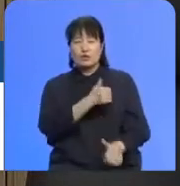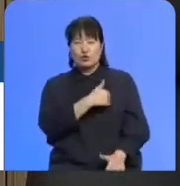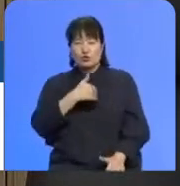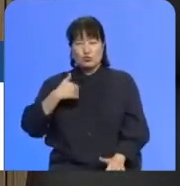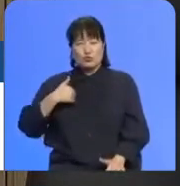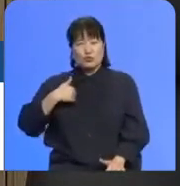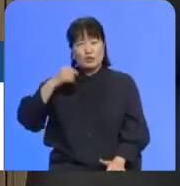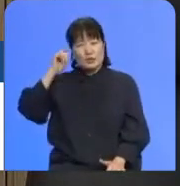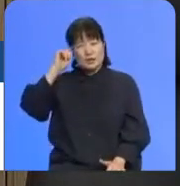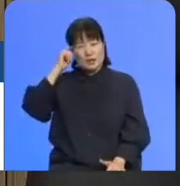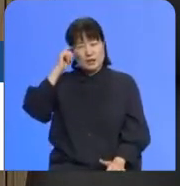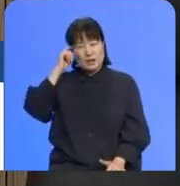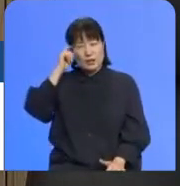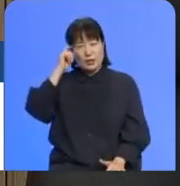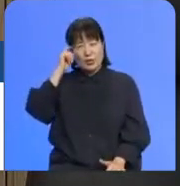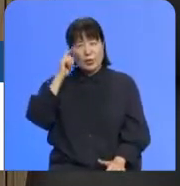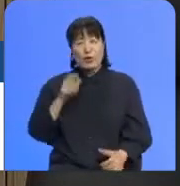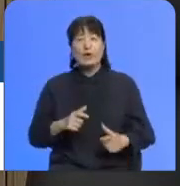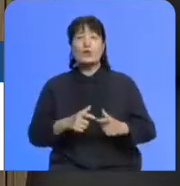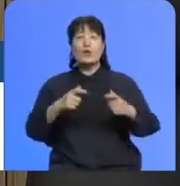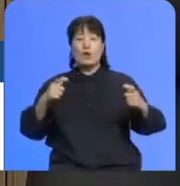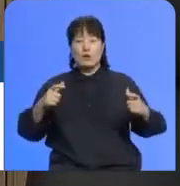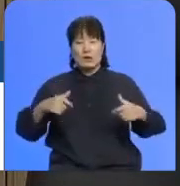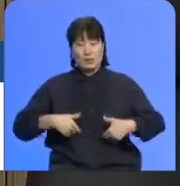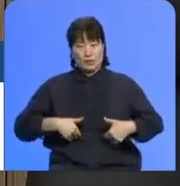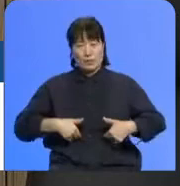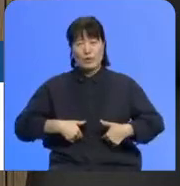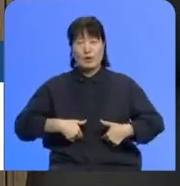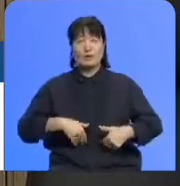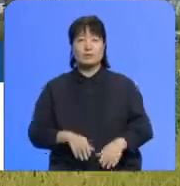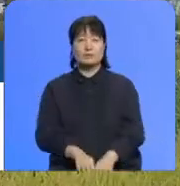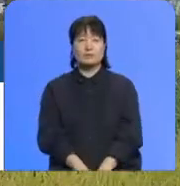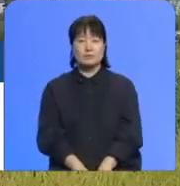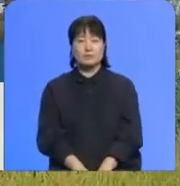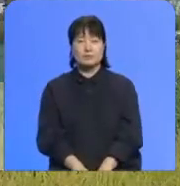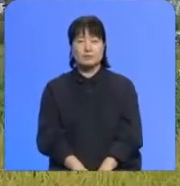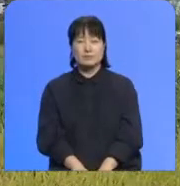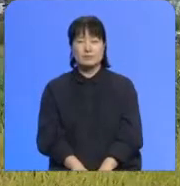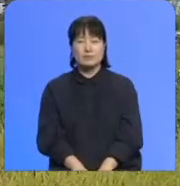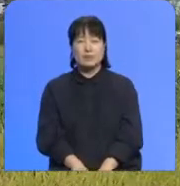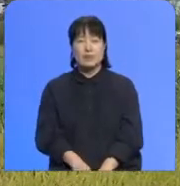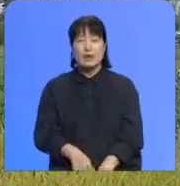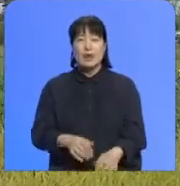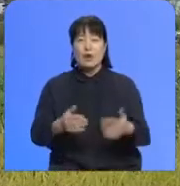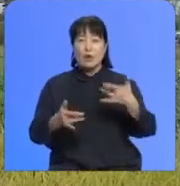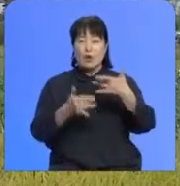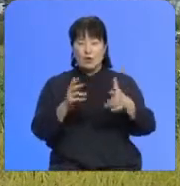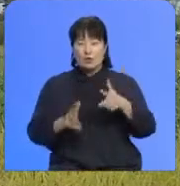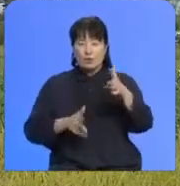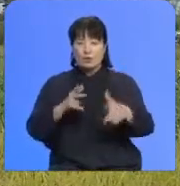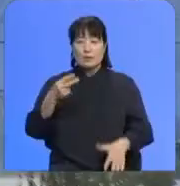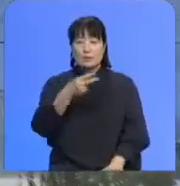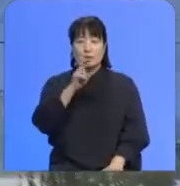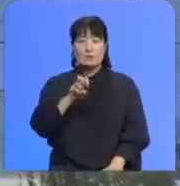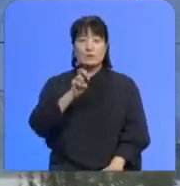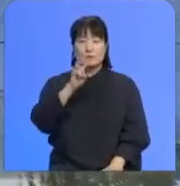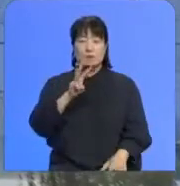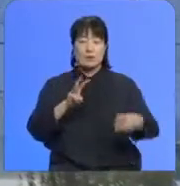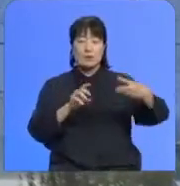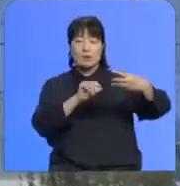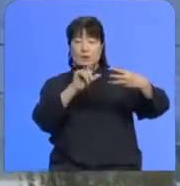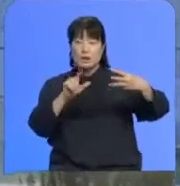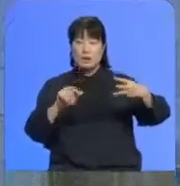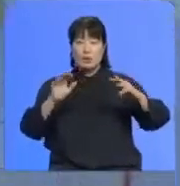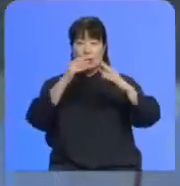충분히 고려하는 그 확장성이 필요하다고 생각합니다. 안인 화력발전소가 2023년 3월